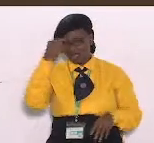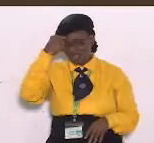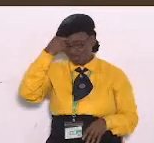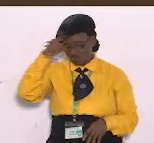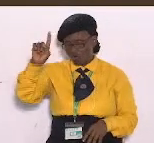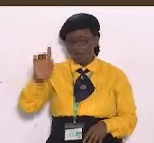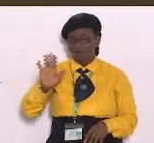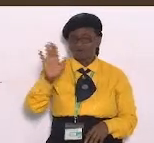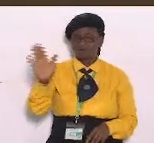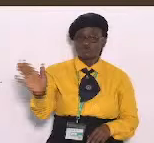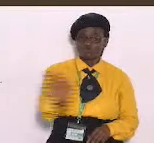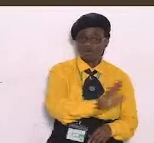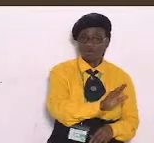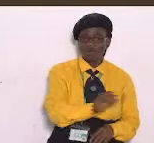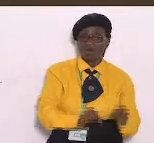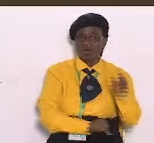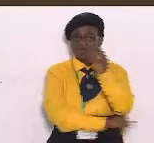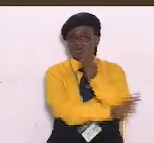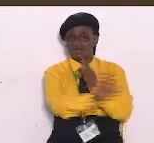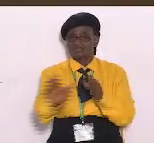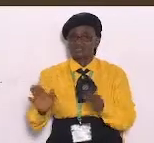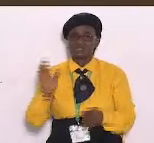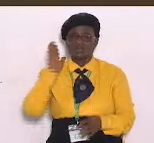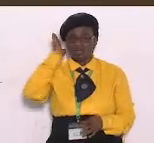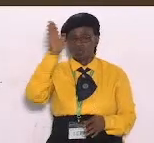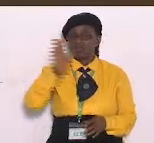ressources seront partis